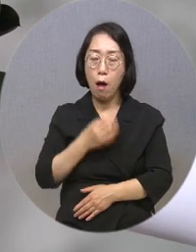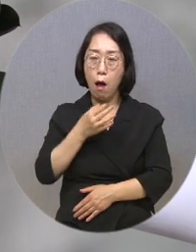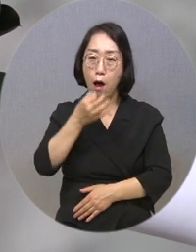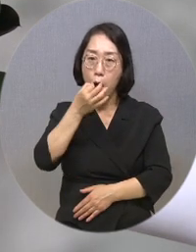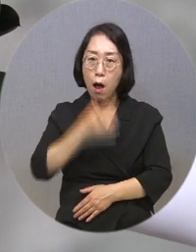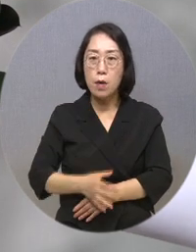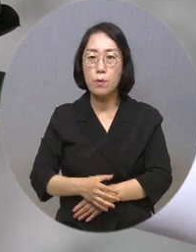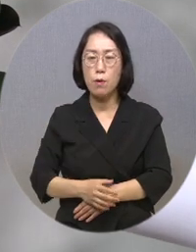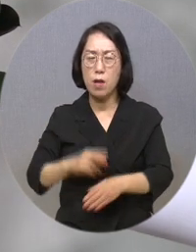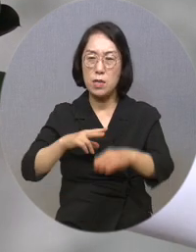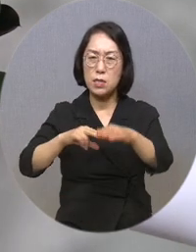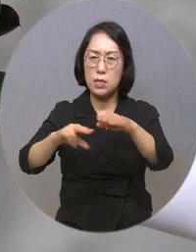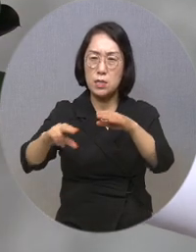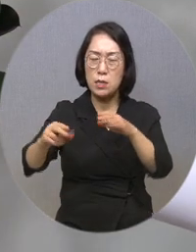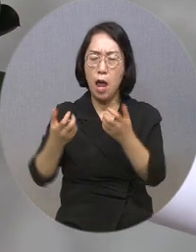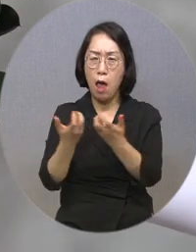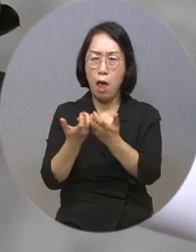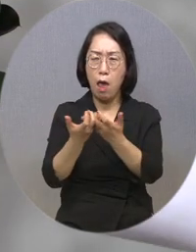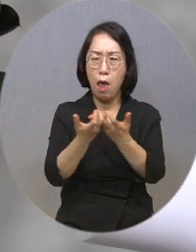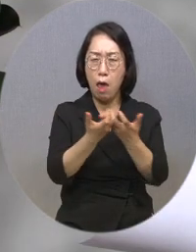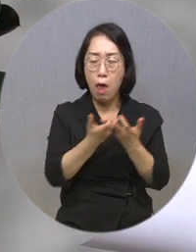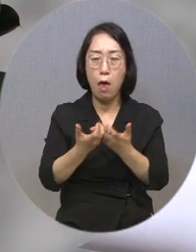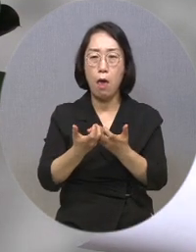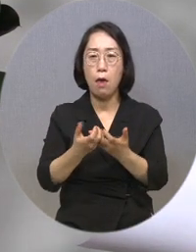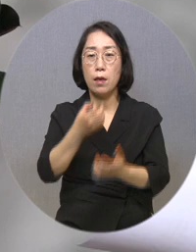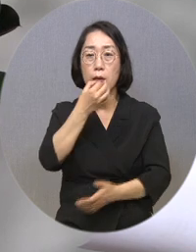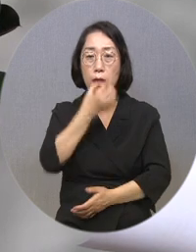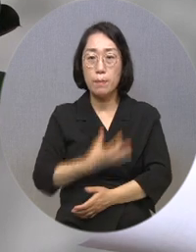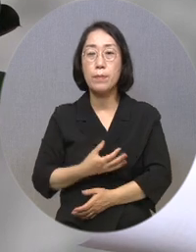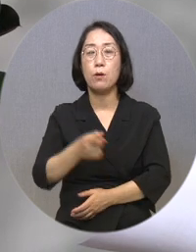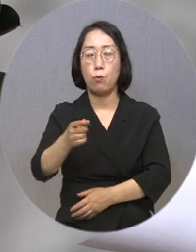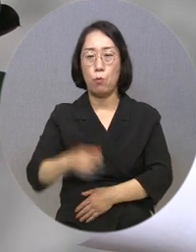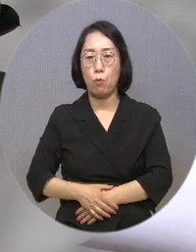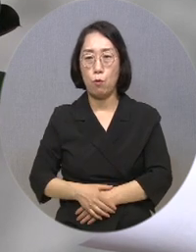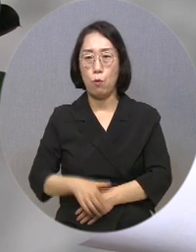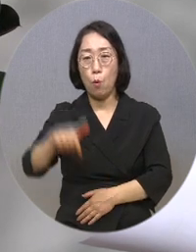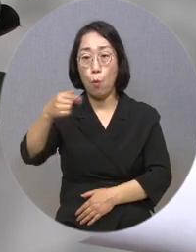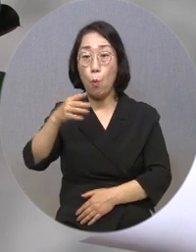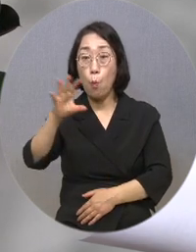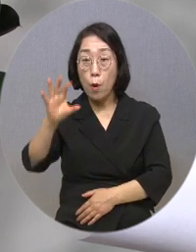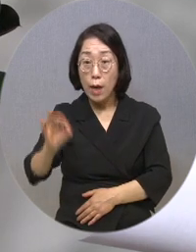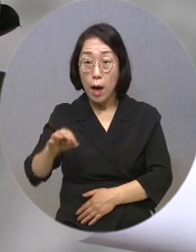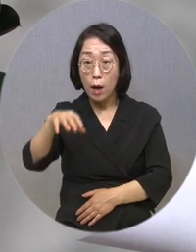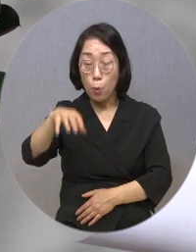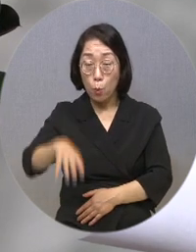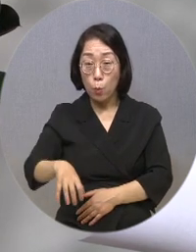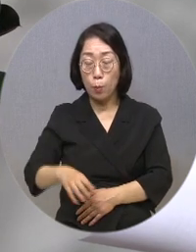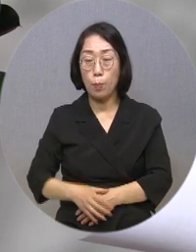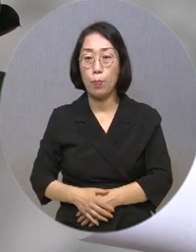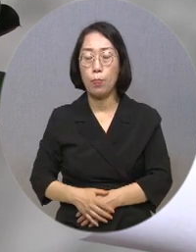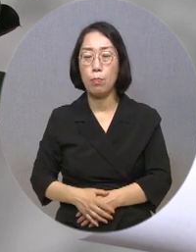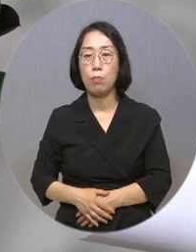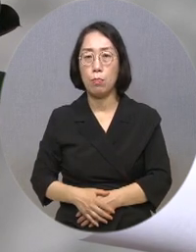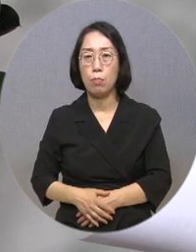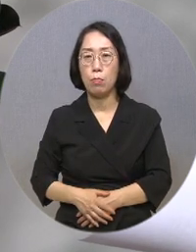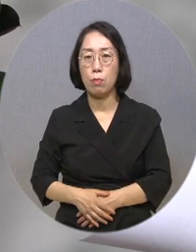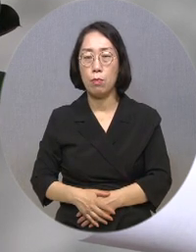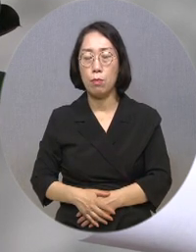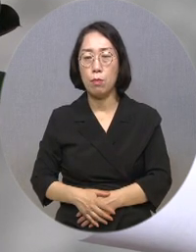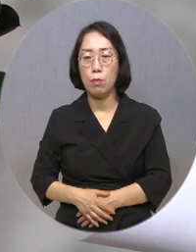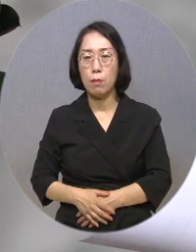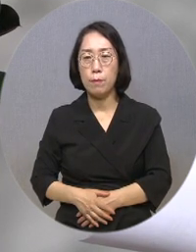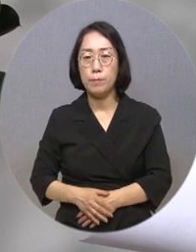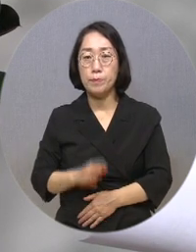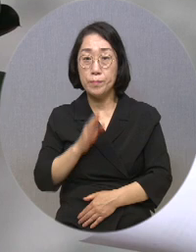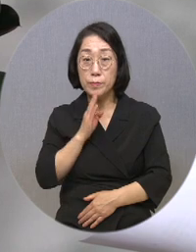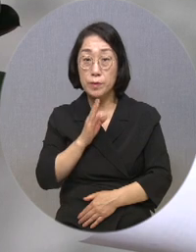네. 지옥철이라는 말도 있지 않습니까? 네. 결국은 고양시 같은 경우는 특히 그렇습니다. 뭐냐면